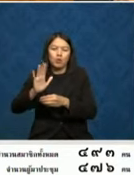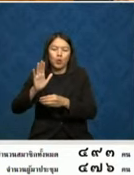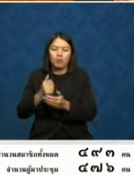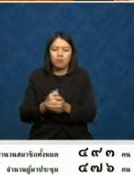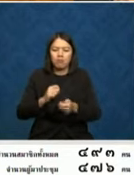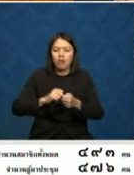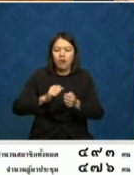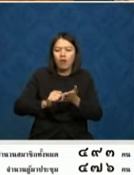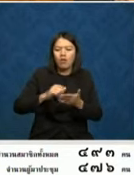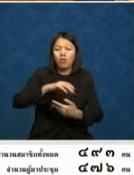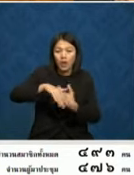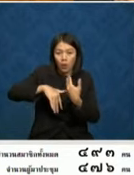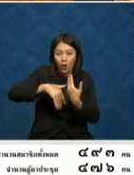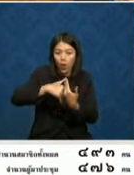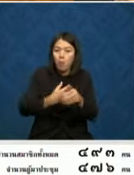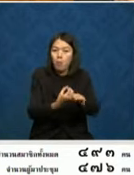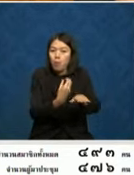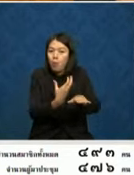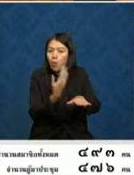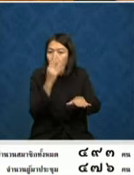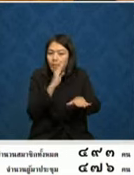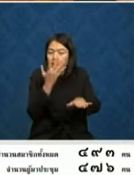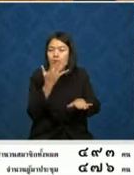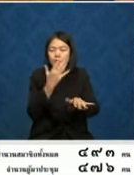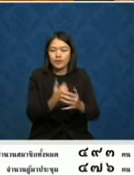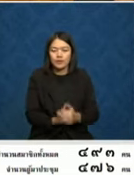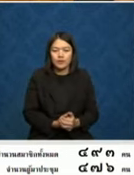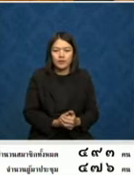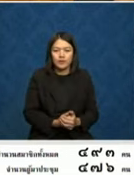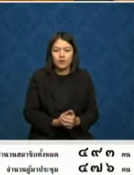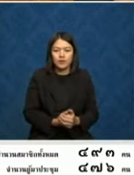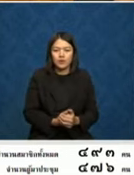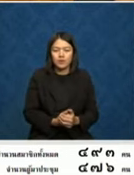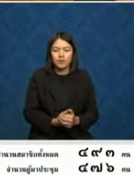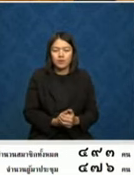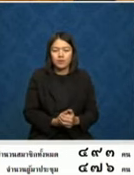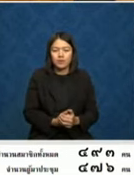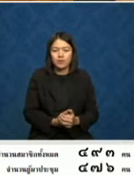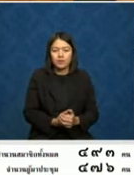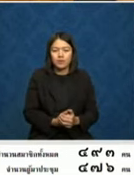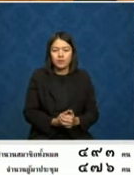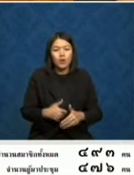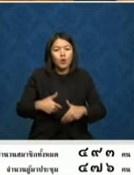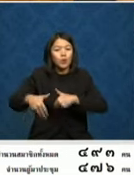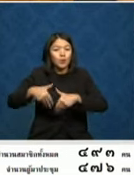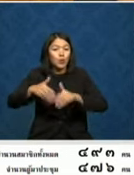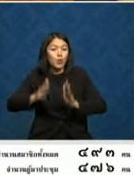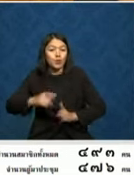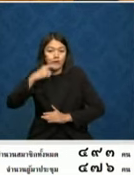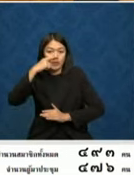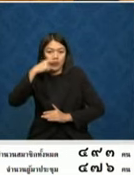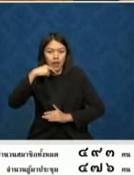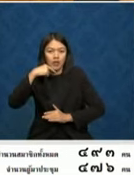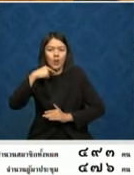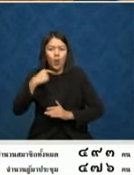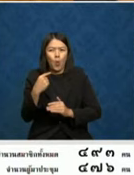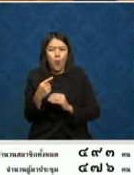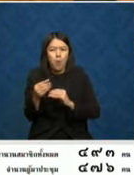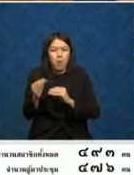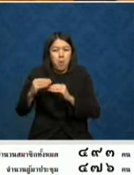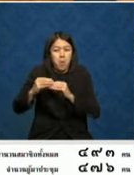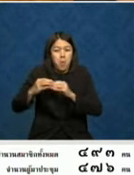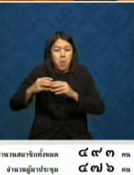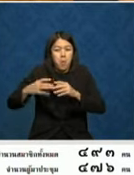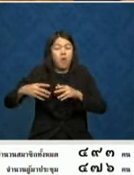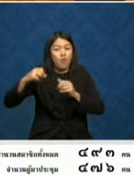ญหาในเรื่องของสิ่งแวดล้อมอีกด้วยเนี่ยนะครับเรามีการเริ่มใช้ของพี่น้องประชาชนคนไทยเพิ่มสูงอย่างมีนัยสำคั